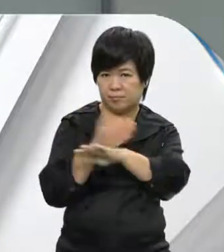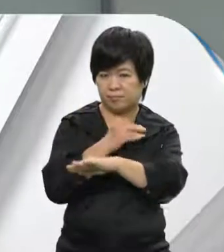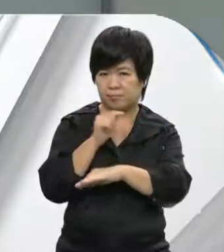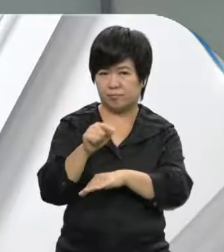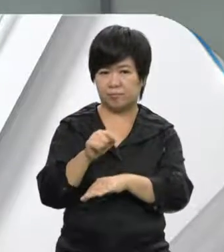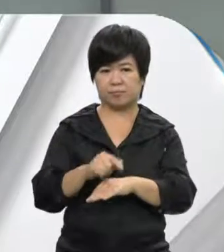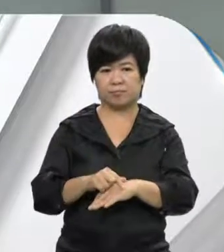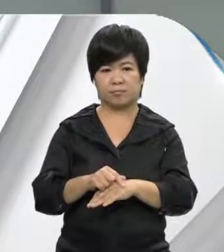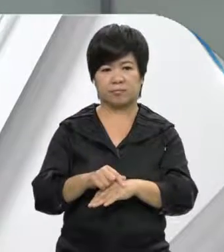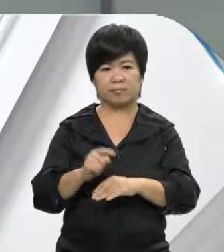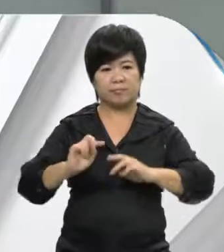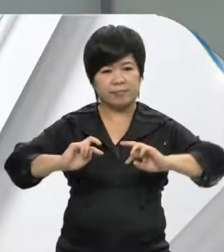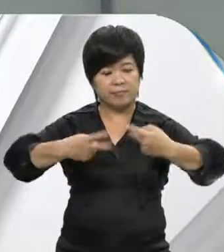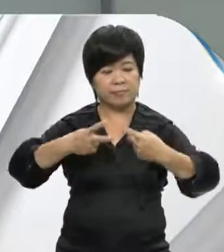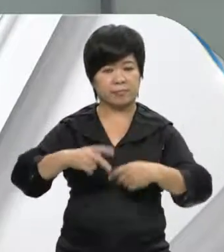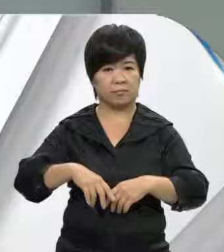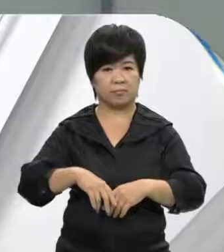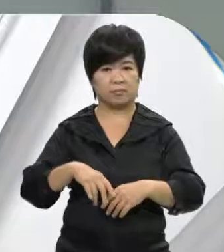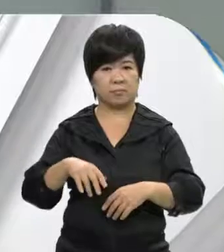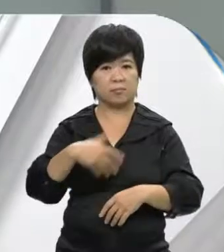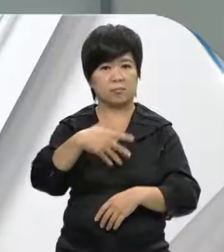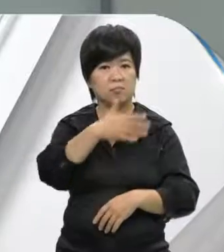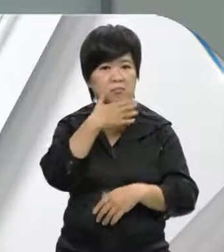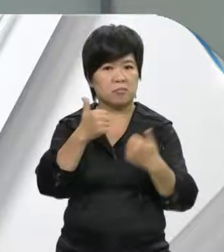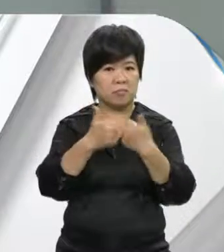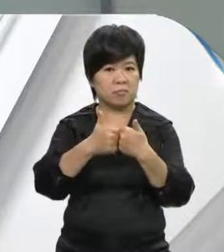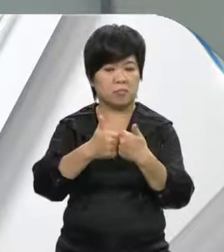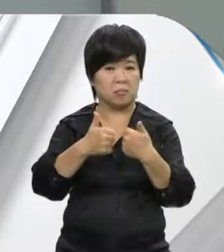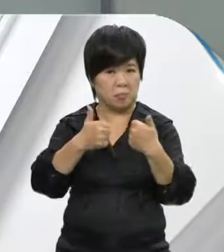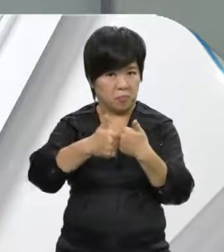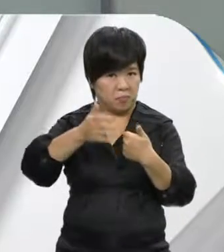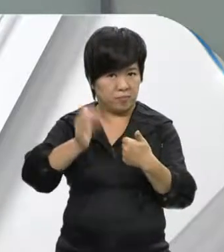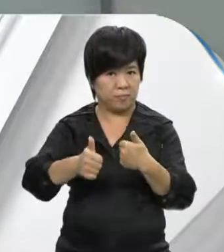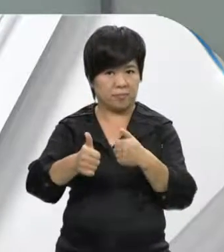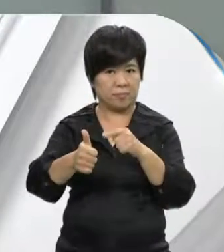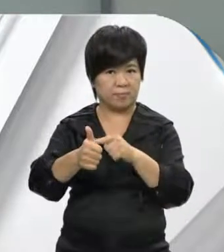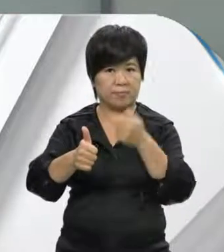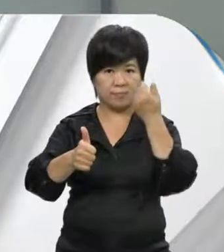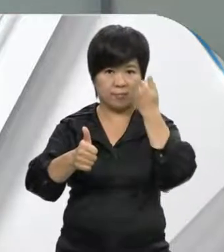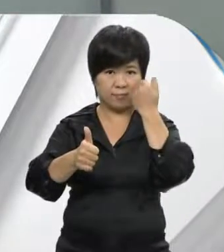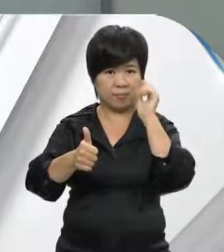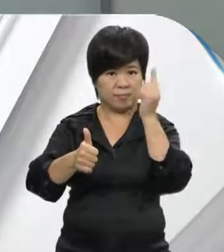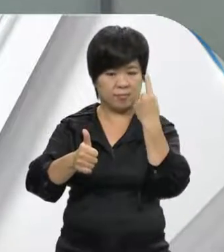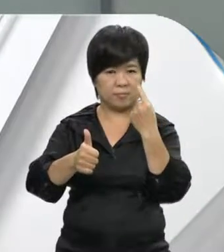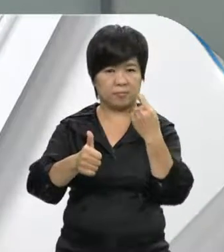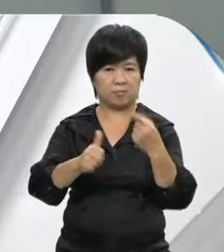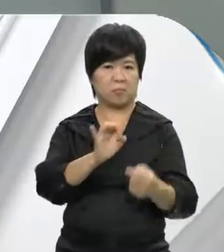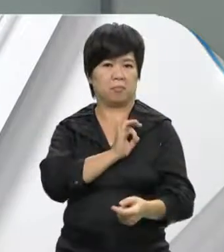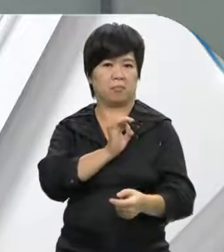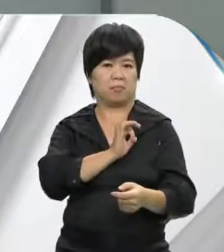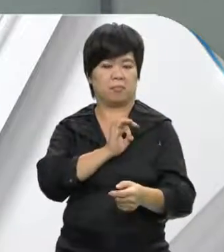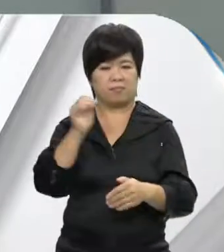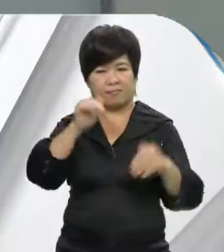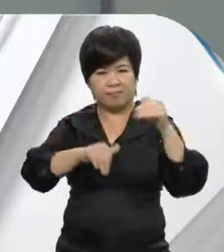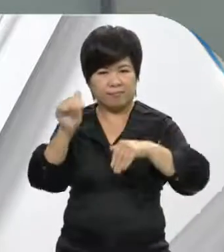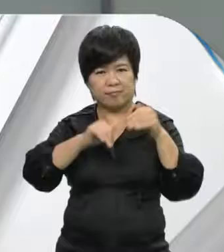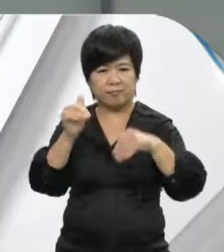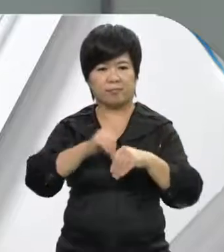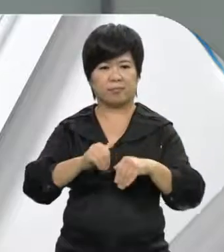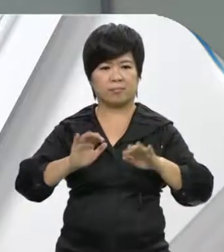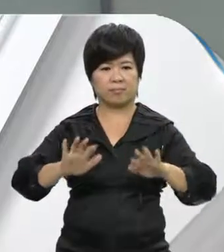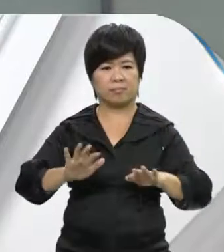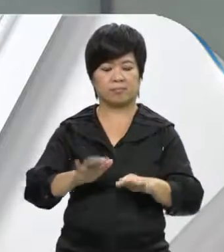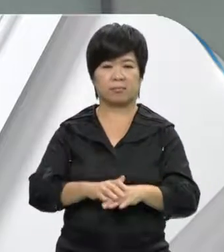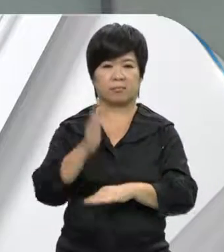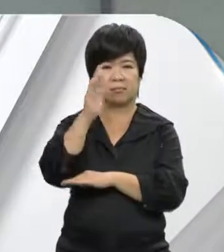又改成整个水利会会长是由会员直选，所以现在又第二次政